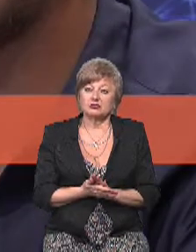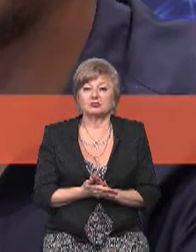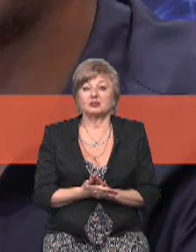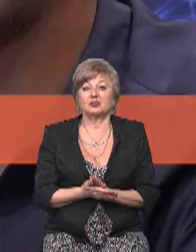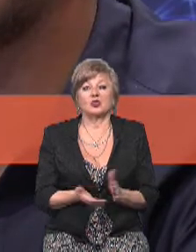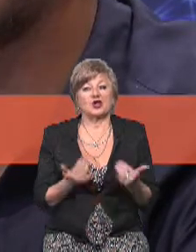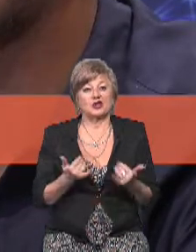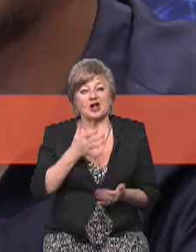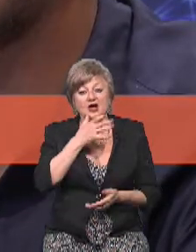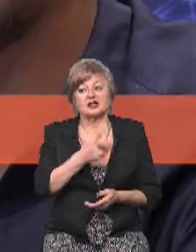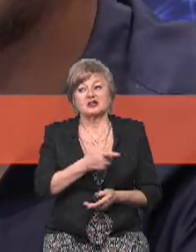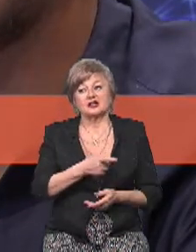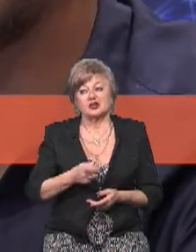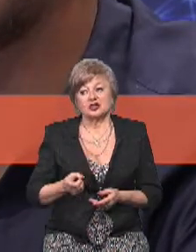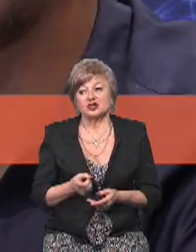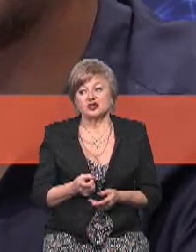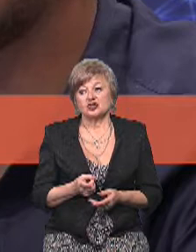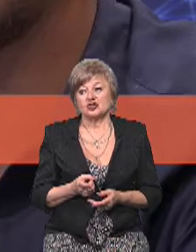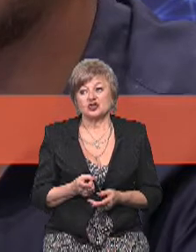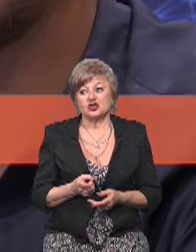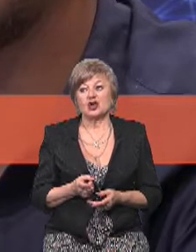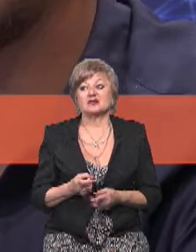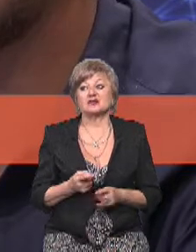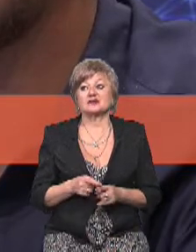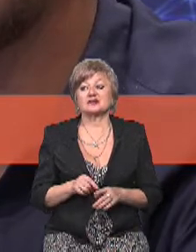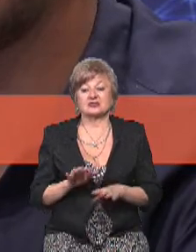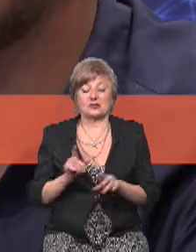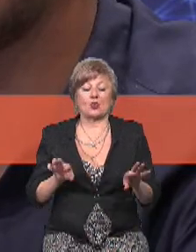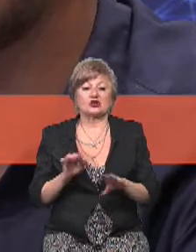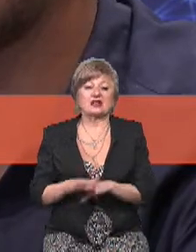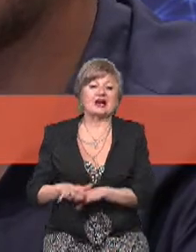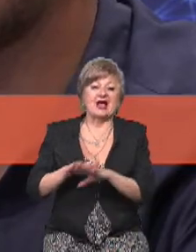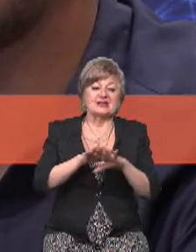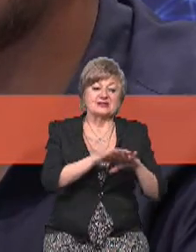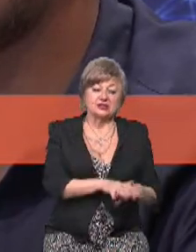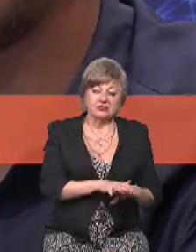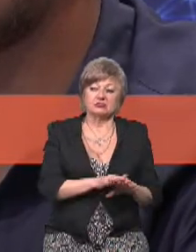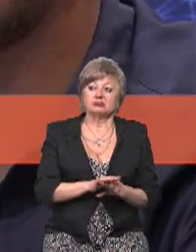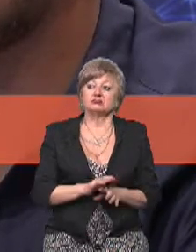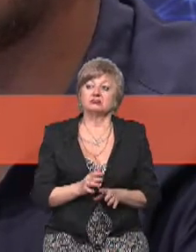На даний час в митному режимі транзит